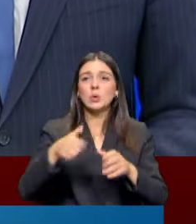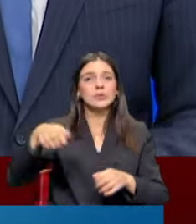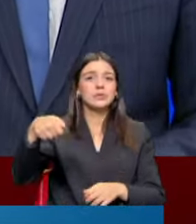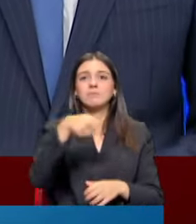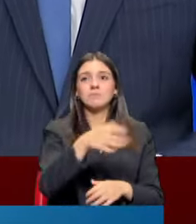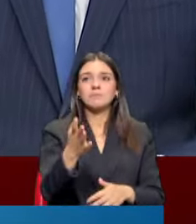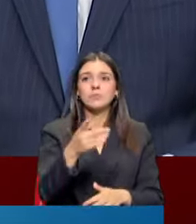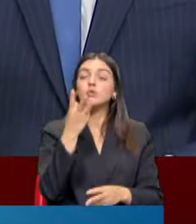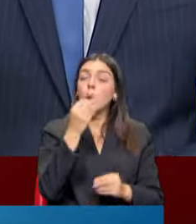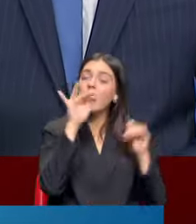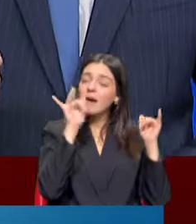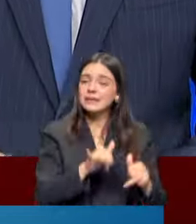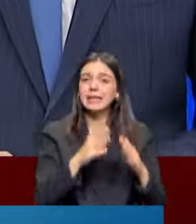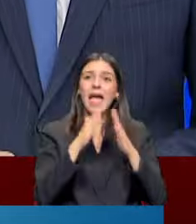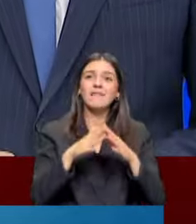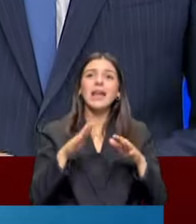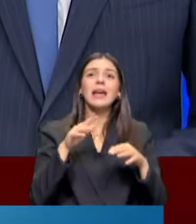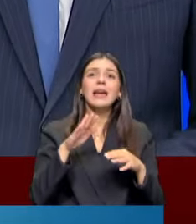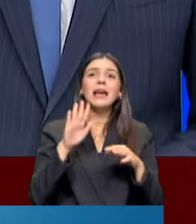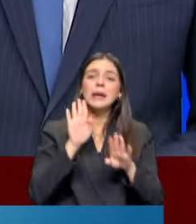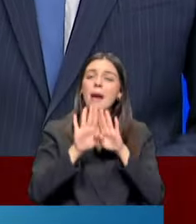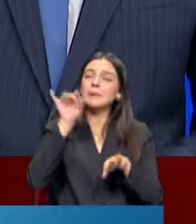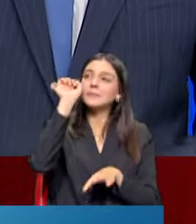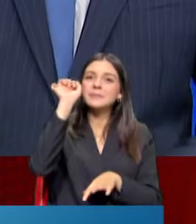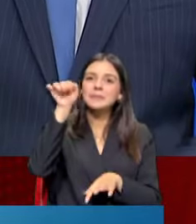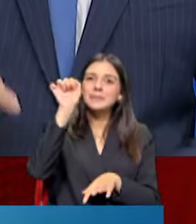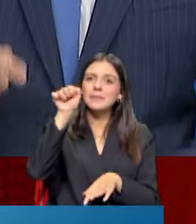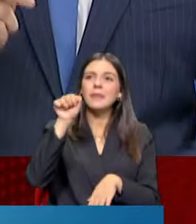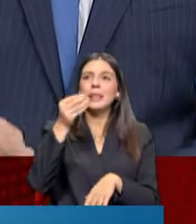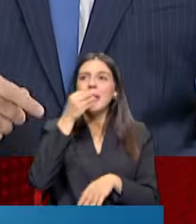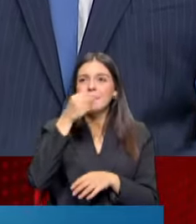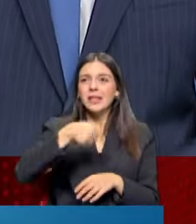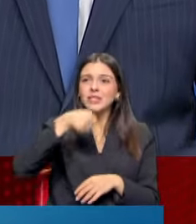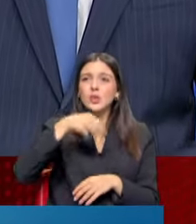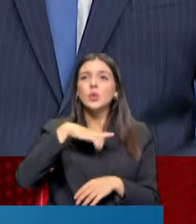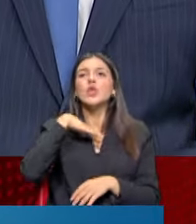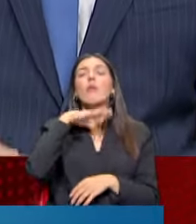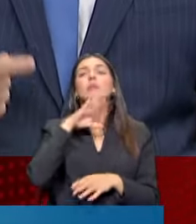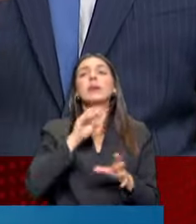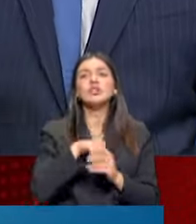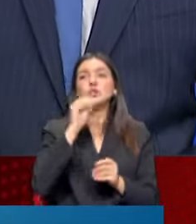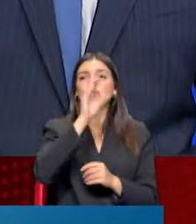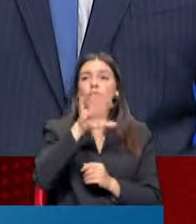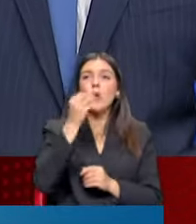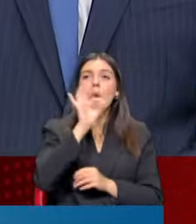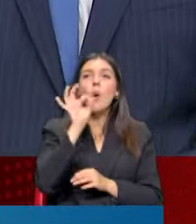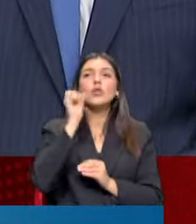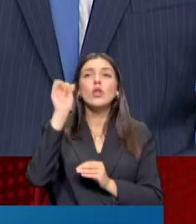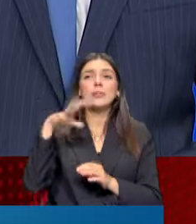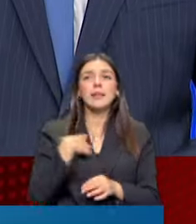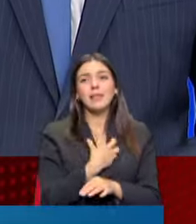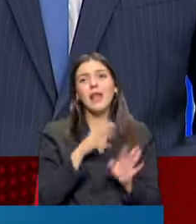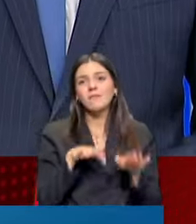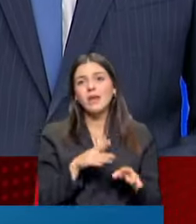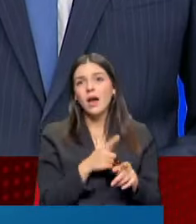istiyorlar. Çok haklısınız. Evlerin kapısını çalıyorum. Beslenme çantasını dolduramadığı için çocuğunu okula göndermeyen anneler